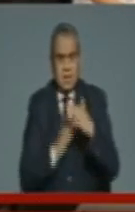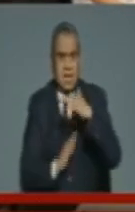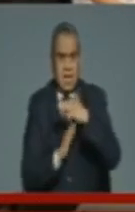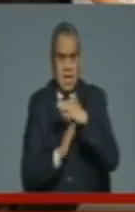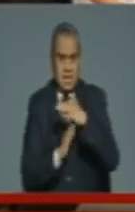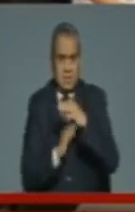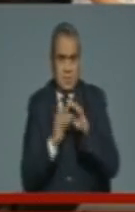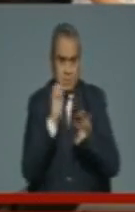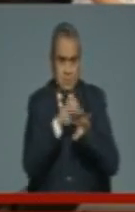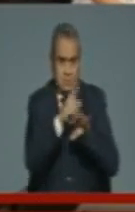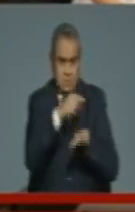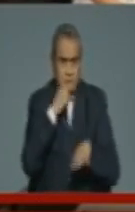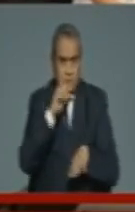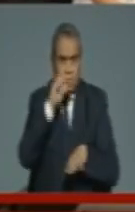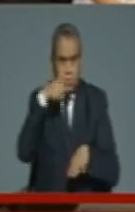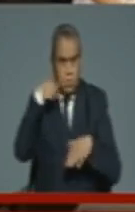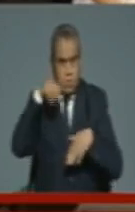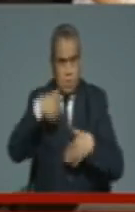احنا اول